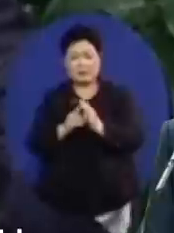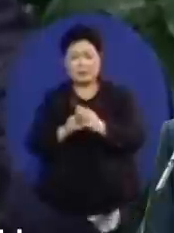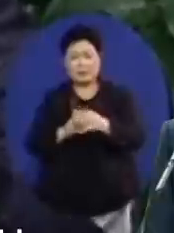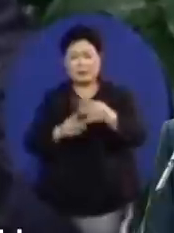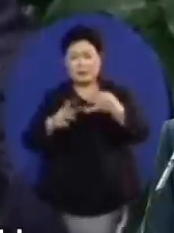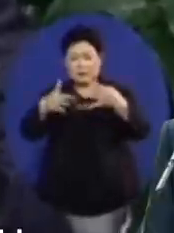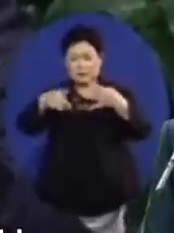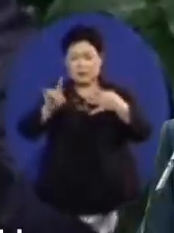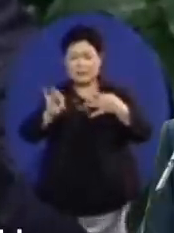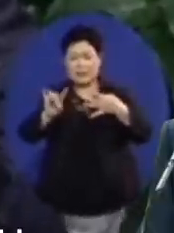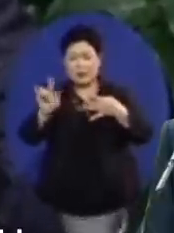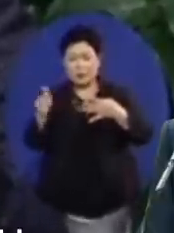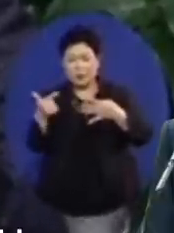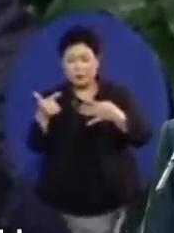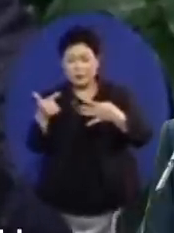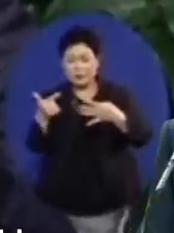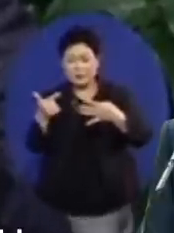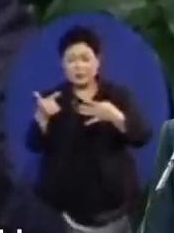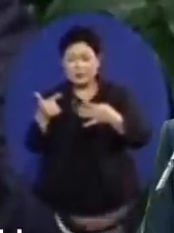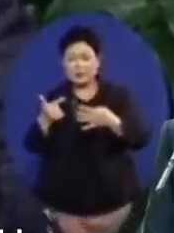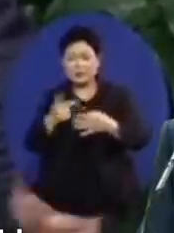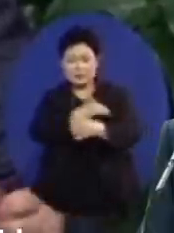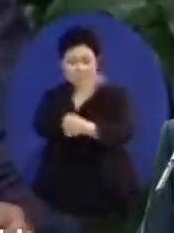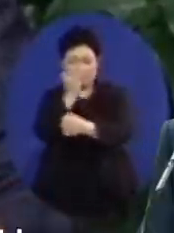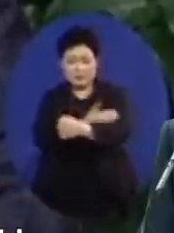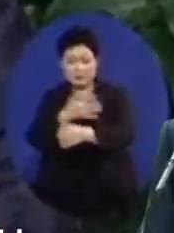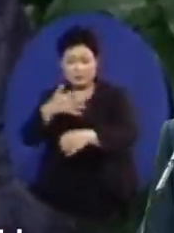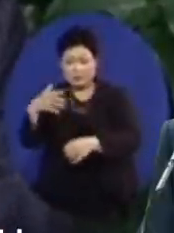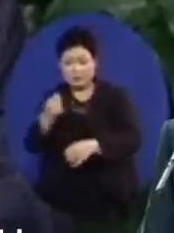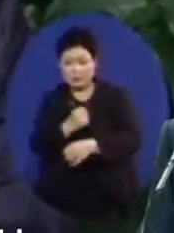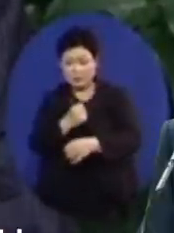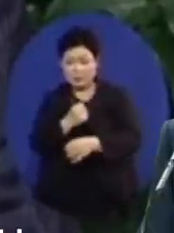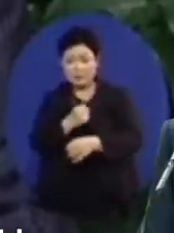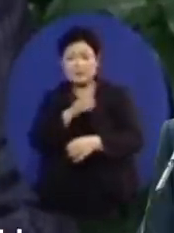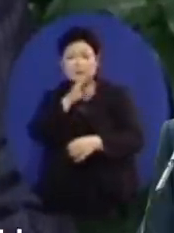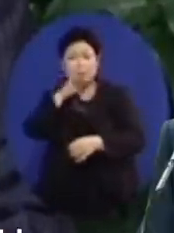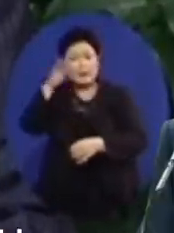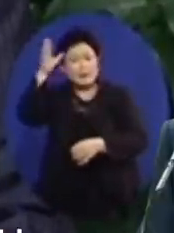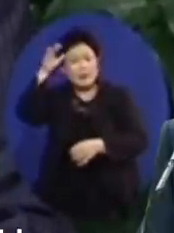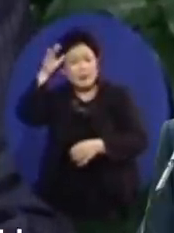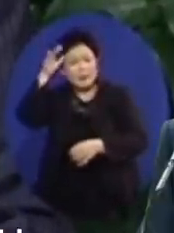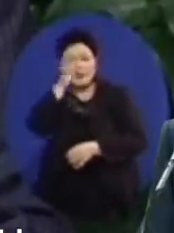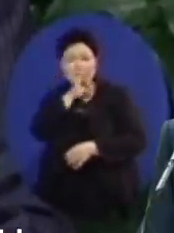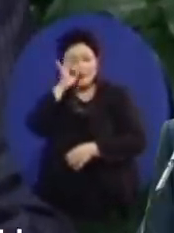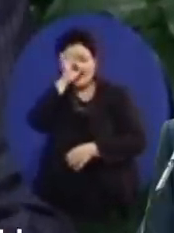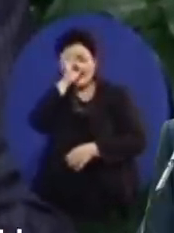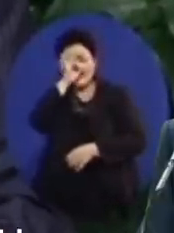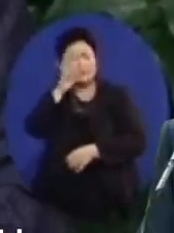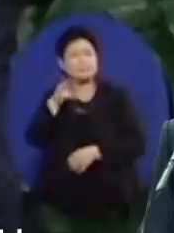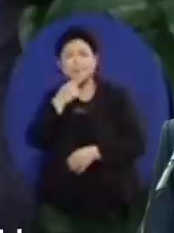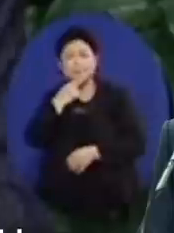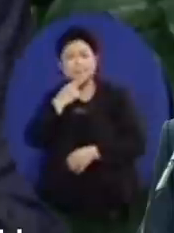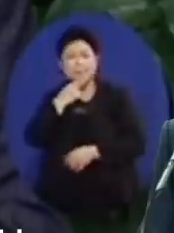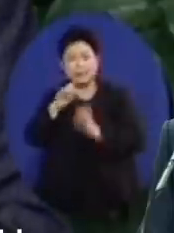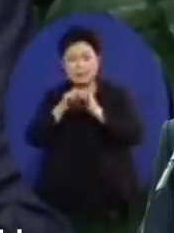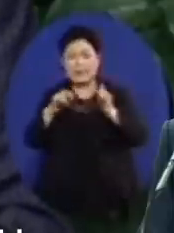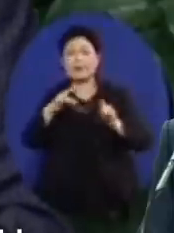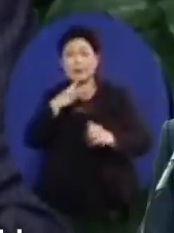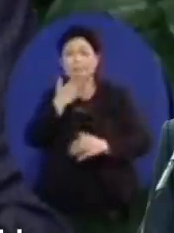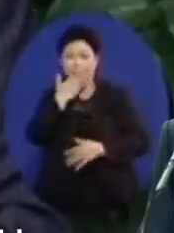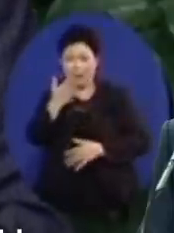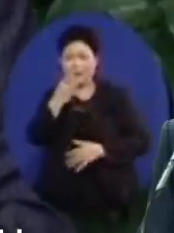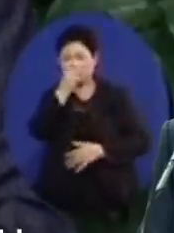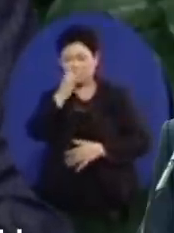세계를 운전하는 4차원의 능력을 개나 돼지는 안 가지고 있습니다. 사람만 가지고 있는